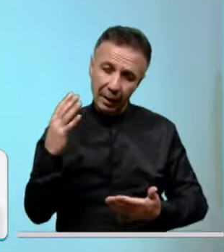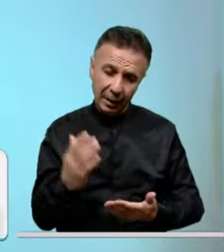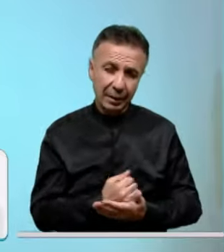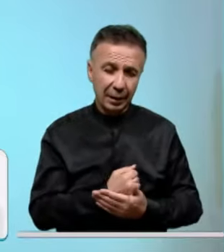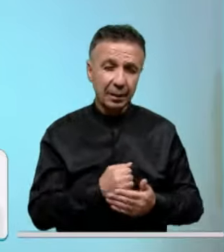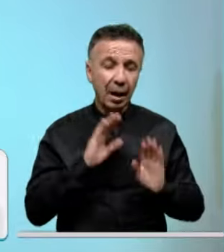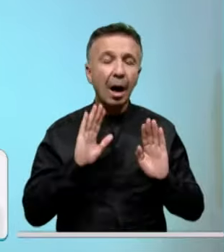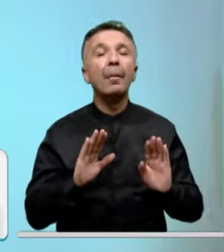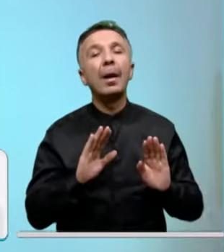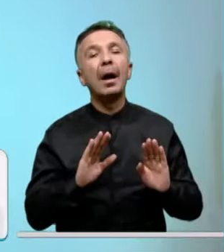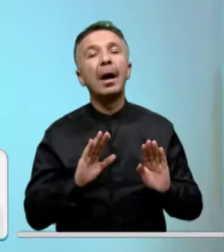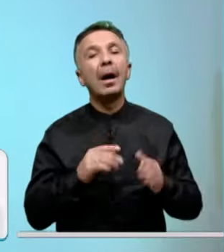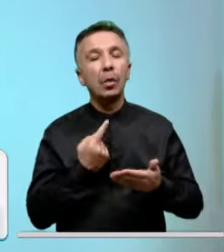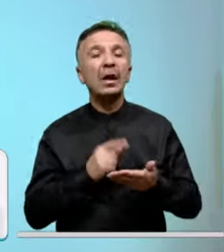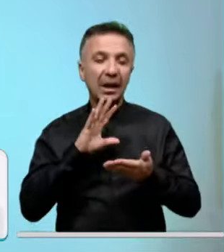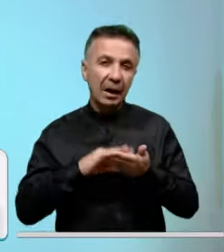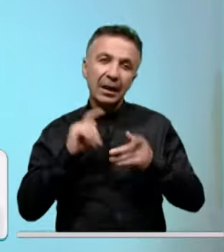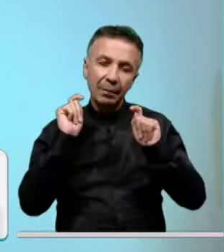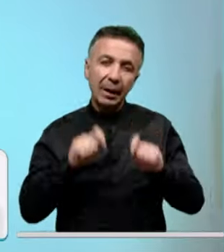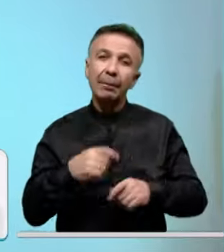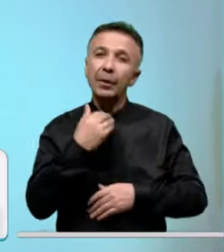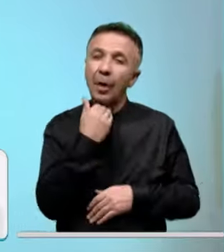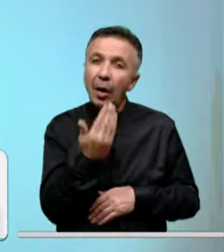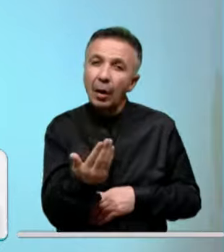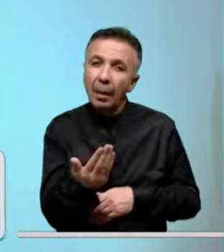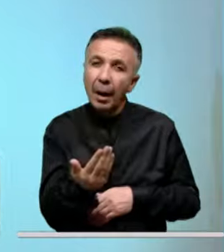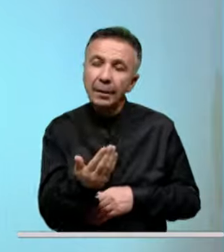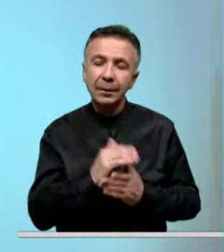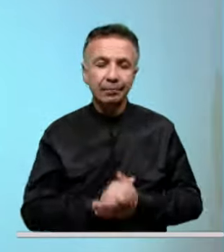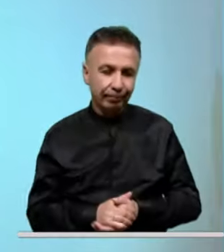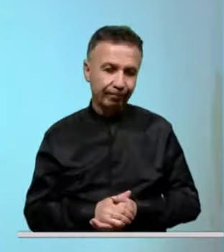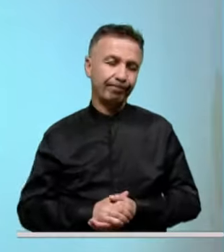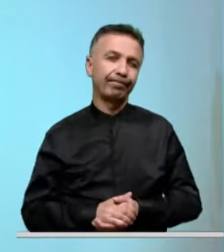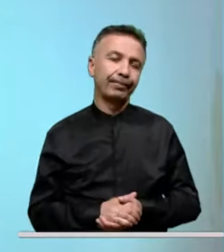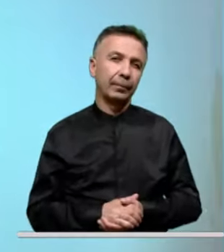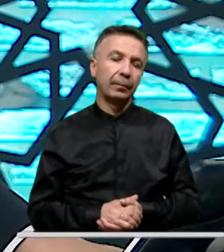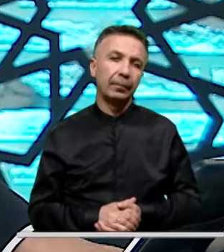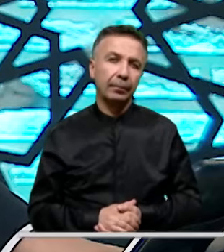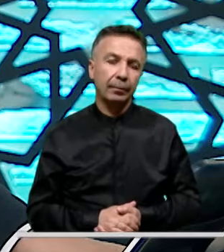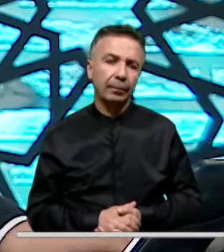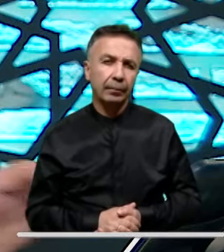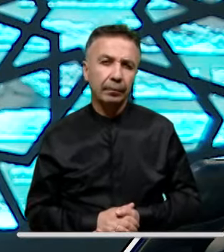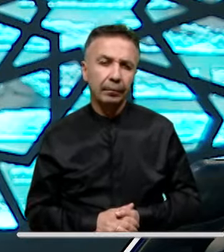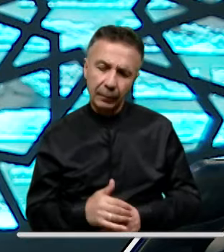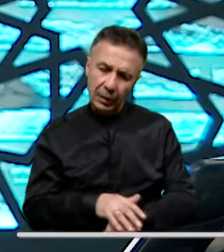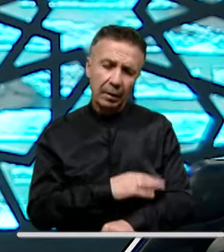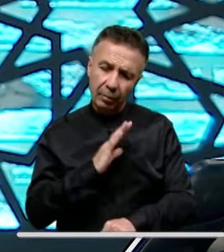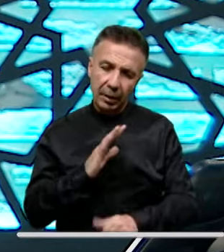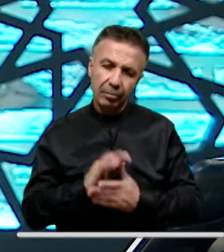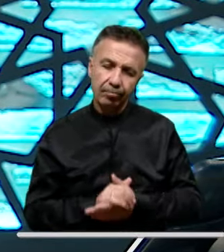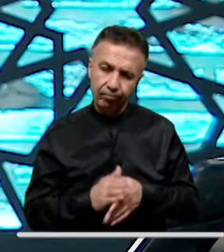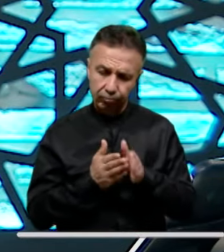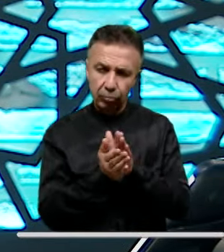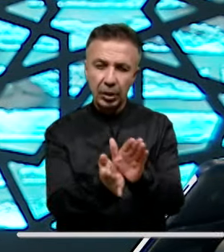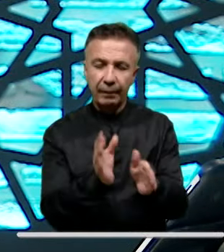ecri mükafatı var mıdır? Vardır ama bu hatim değildir. Ama sevap kazanmıştır diyorsun. Sevabı var, ecri mükafatı